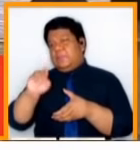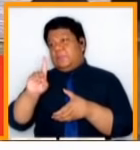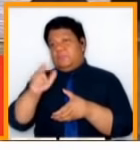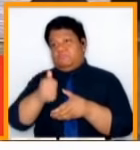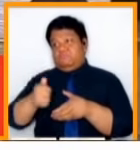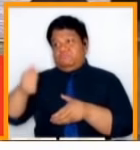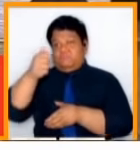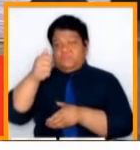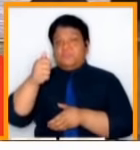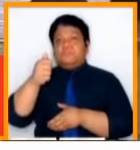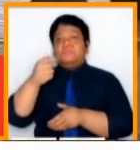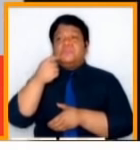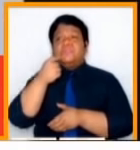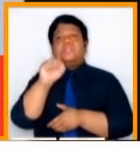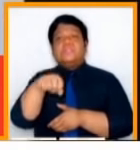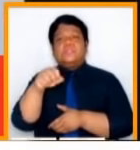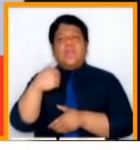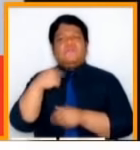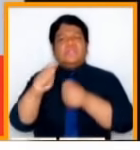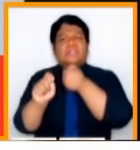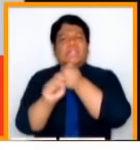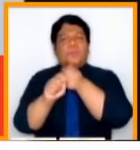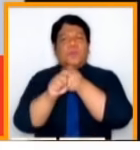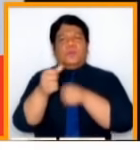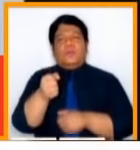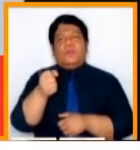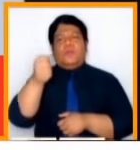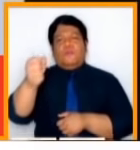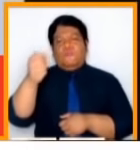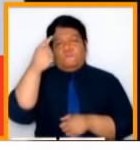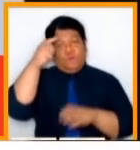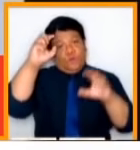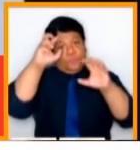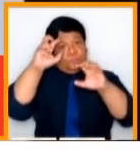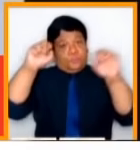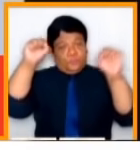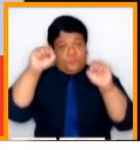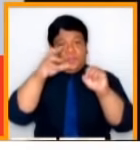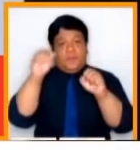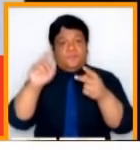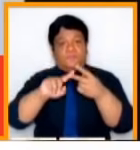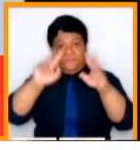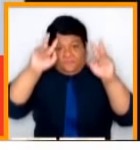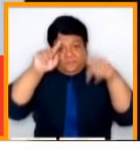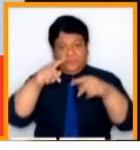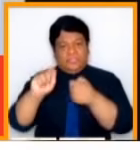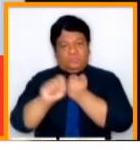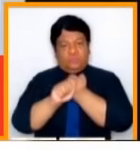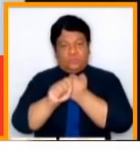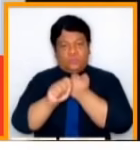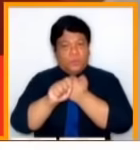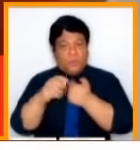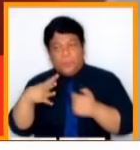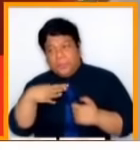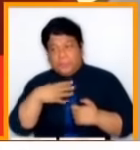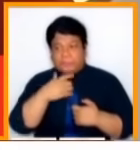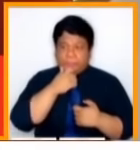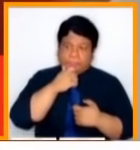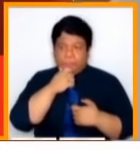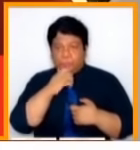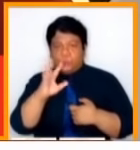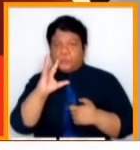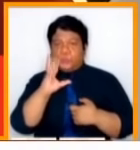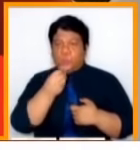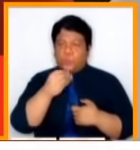ng pansamantalang kandidato sa pagkapangulo at pangalawang pangulo habang namimili pa sila ng kandidato. Paliwanag